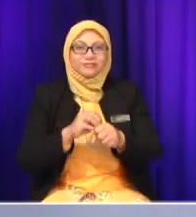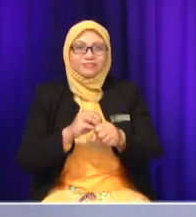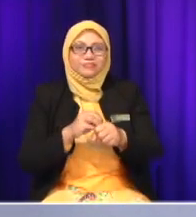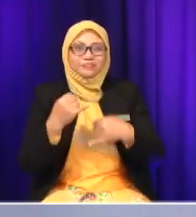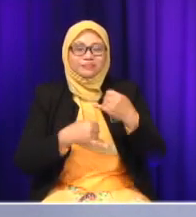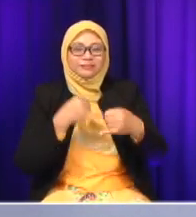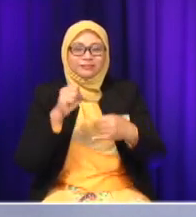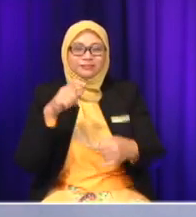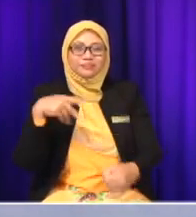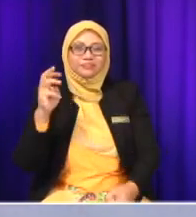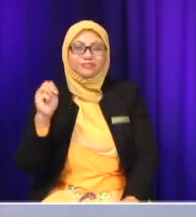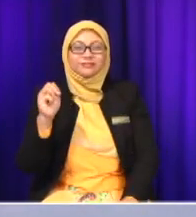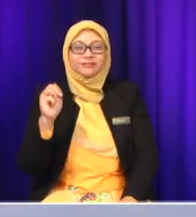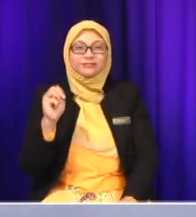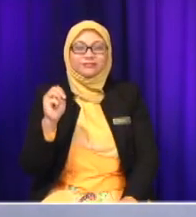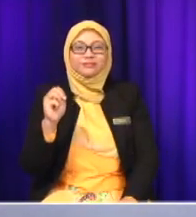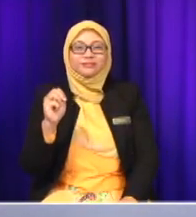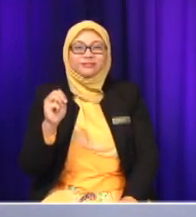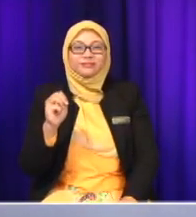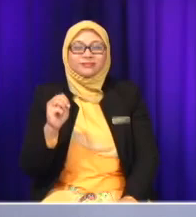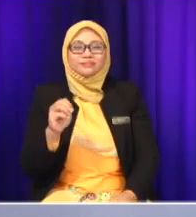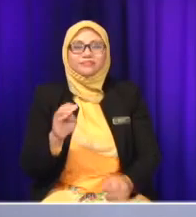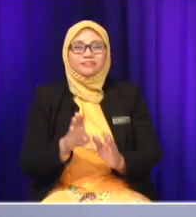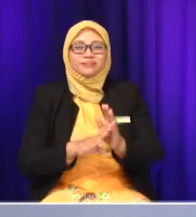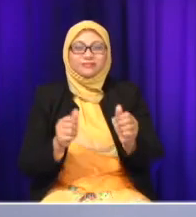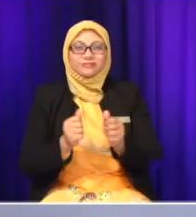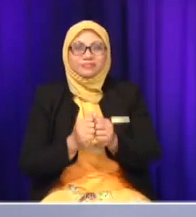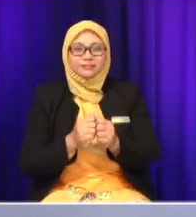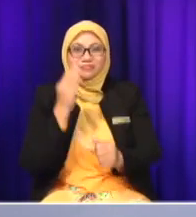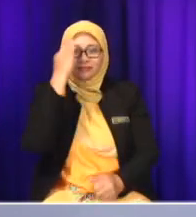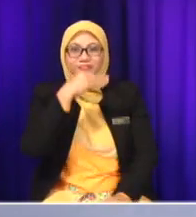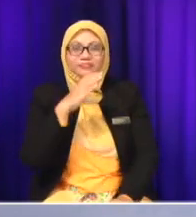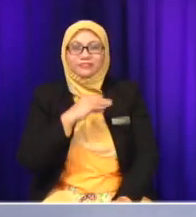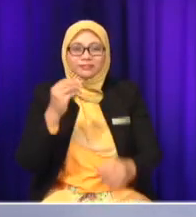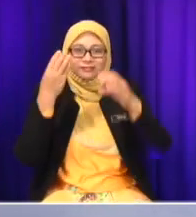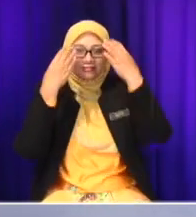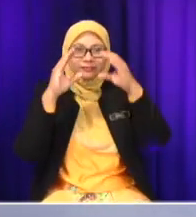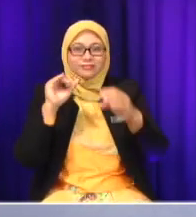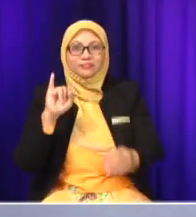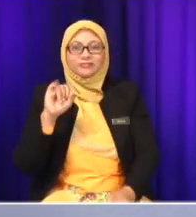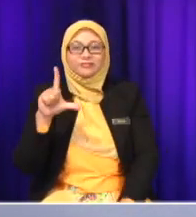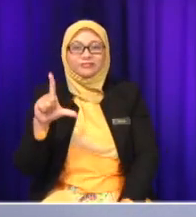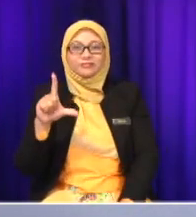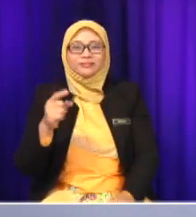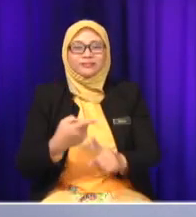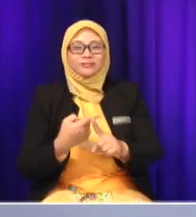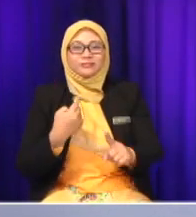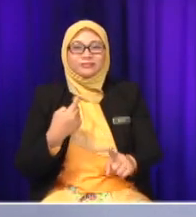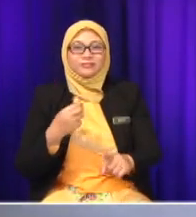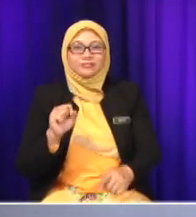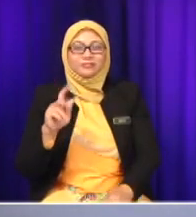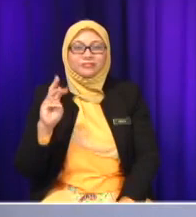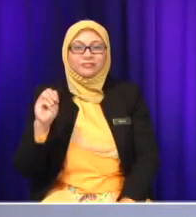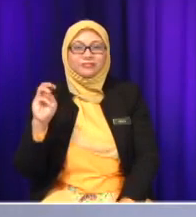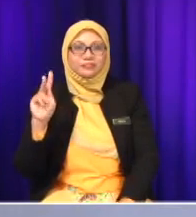bersama dengan saya Fizi host anda dan juga bersama dengan Cikgu Elias daripada SMK batu muda wilayah persekutan Kuala Lumpur hari ini kita akan